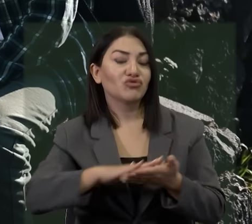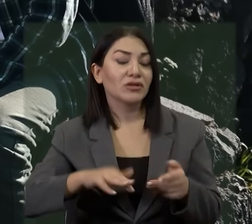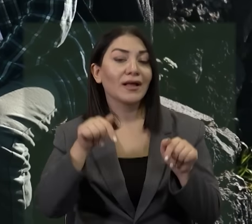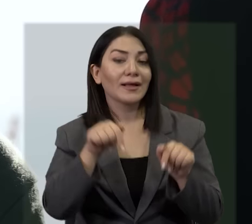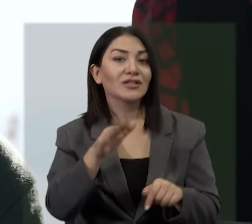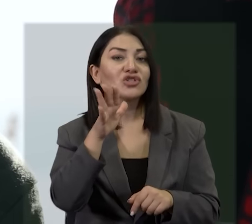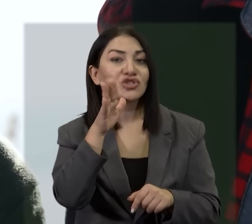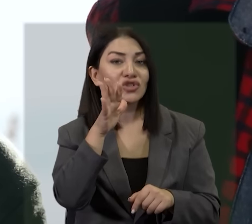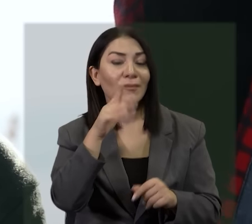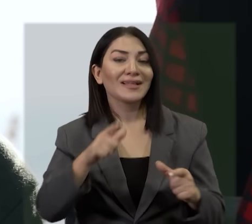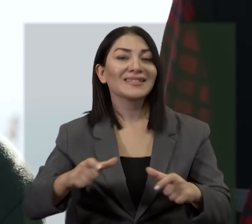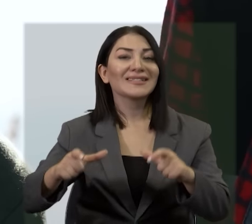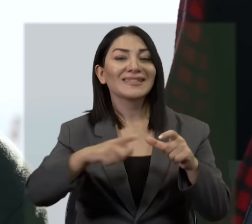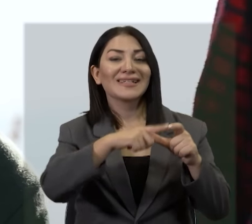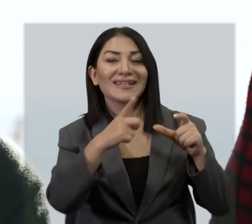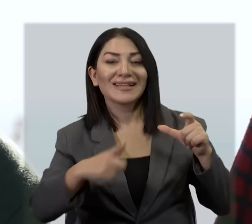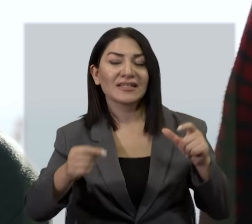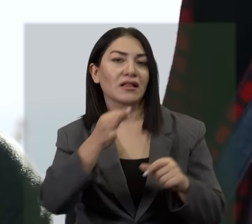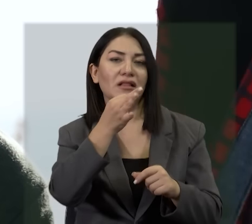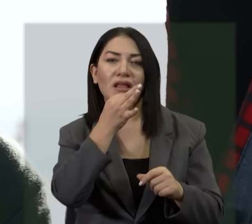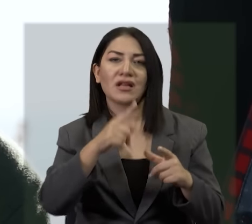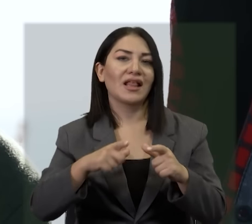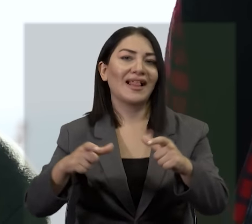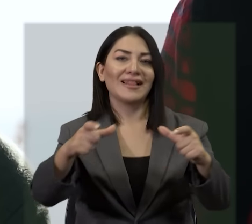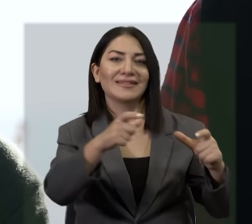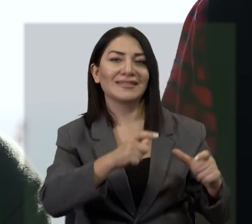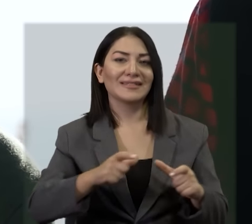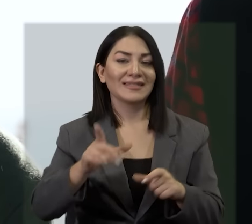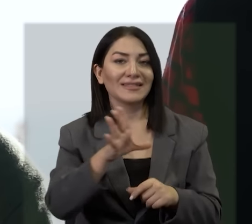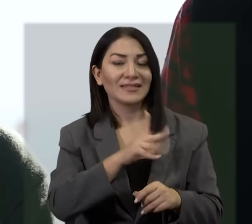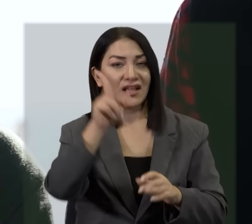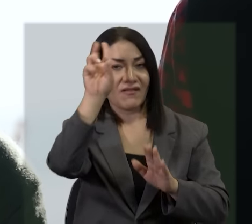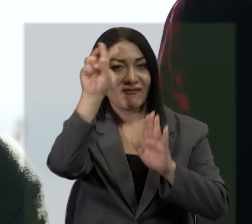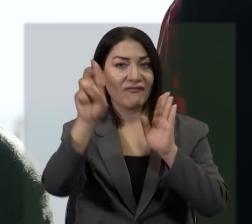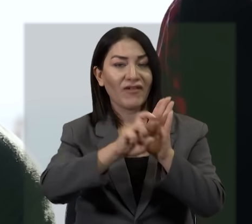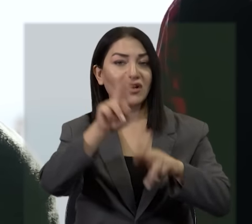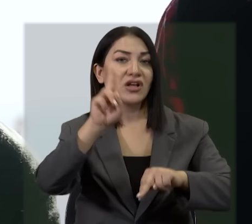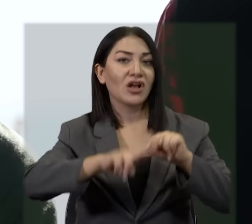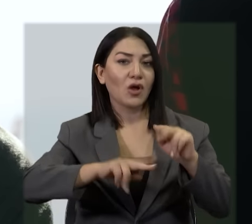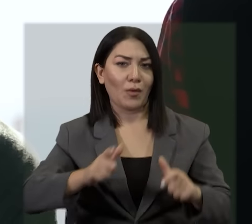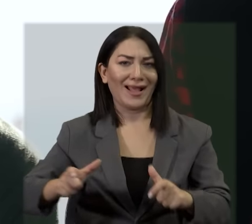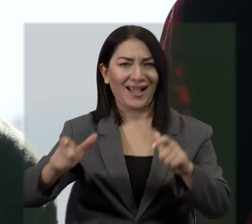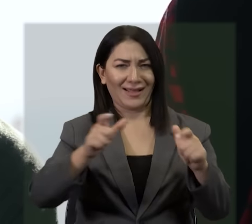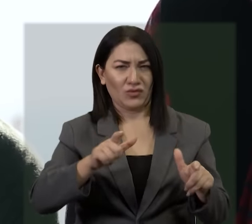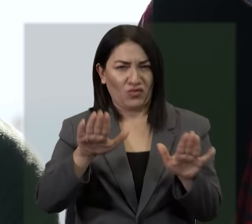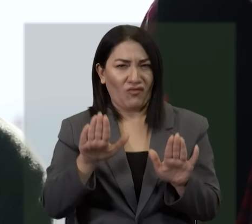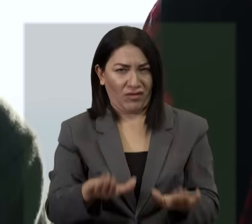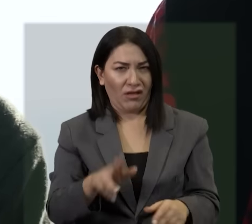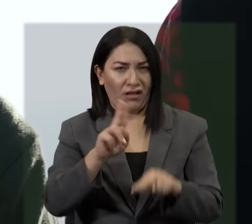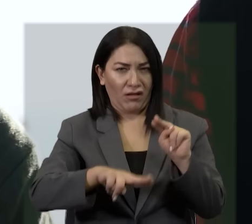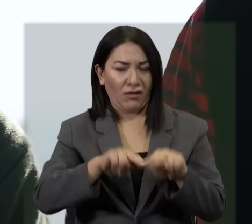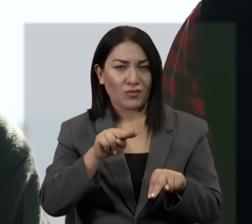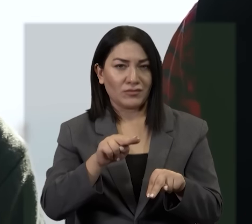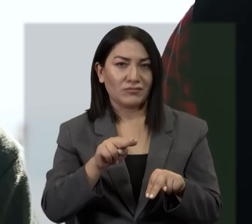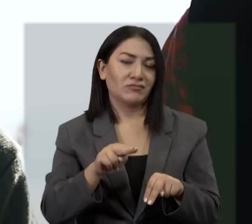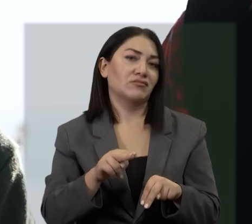Մարիամը։ Այդ ժամանակ այս թերակղզին դեռ կղզի էր։ Փաստորեն վանքը կառուցել են կղզի